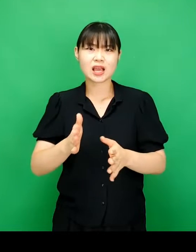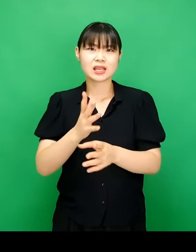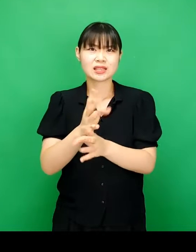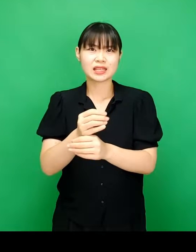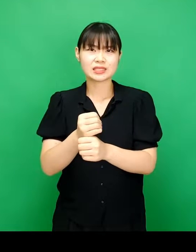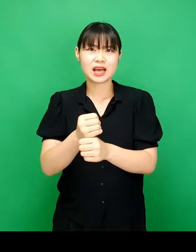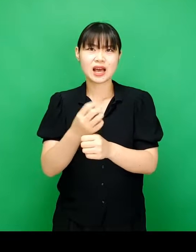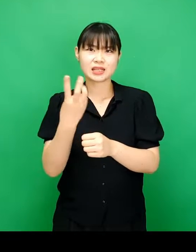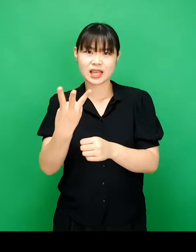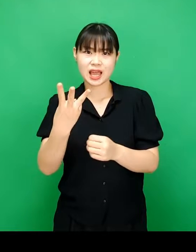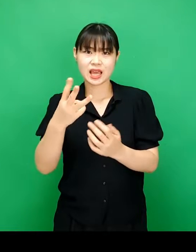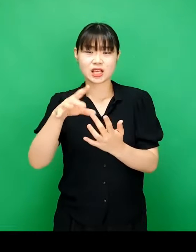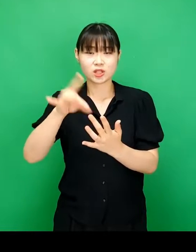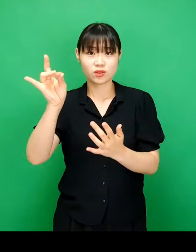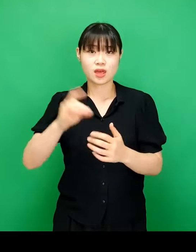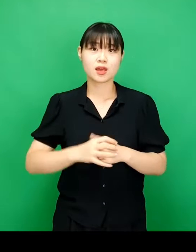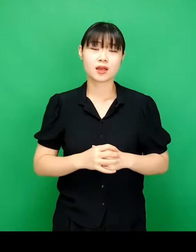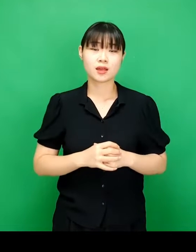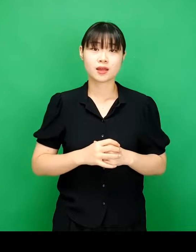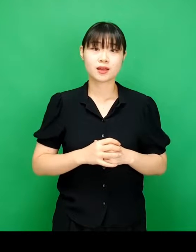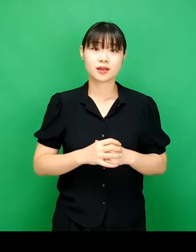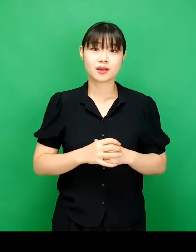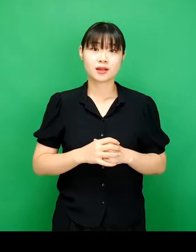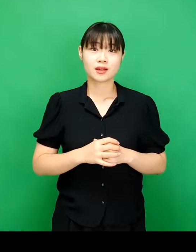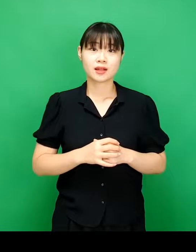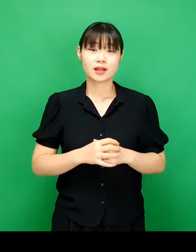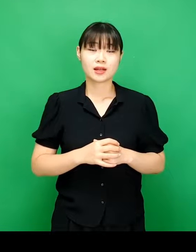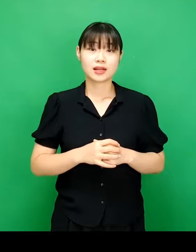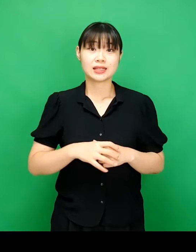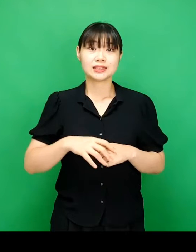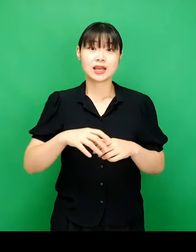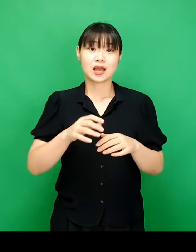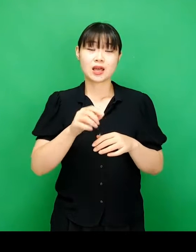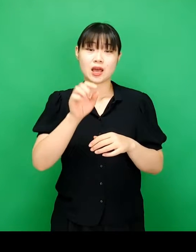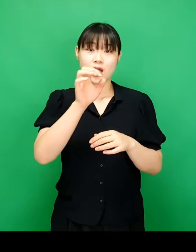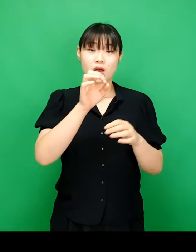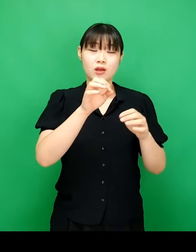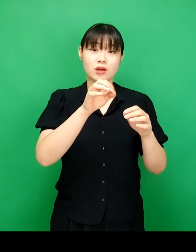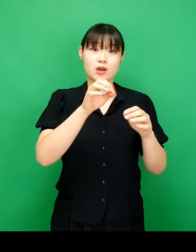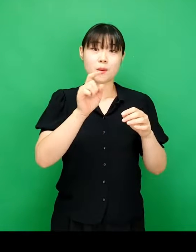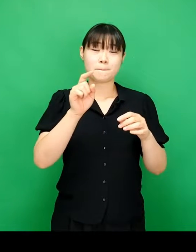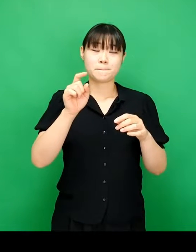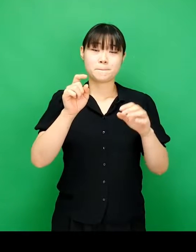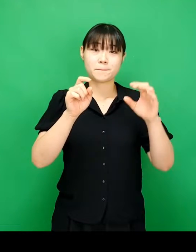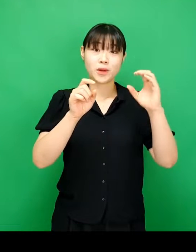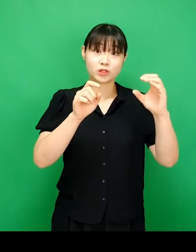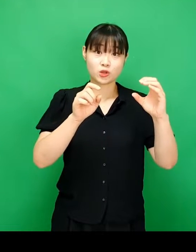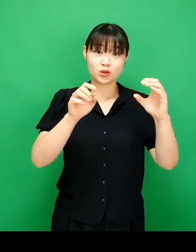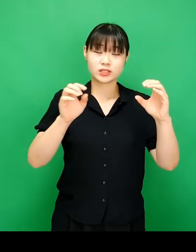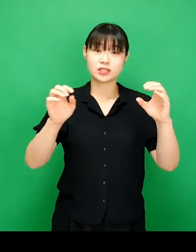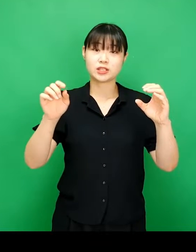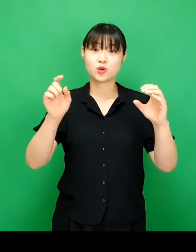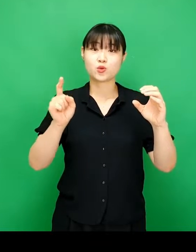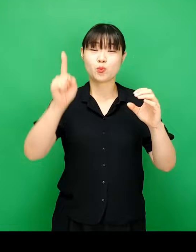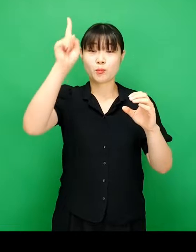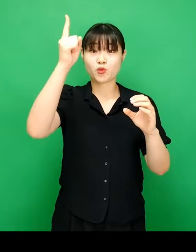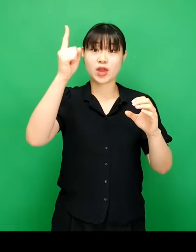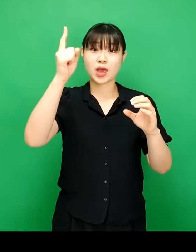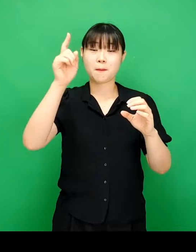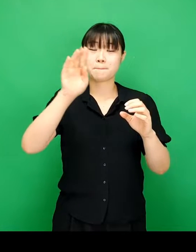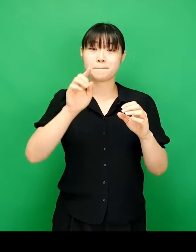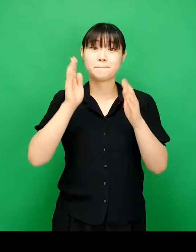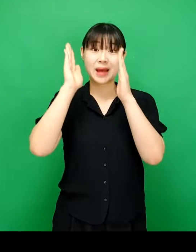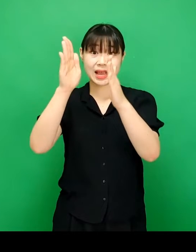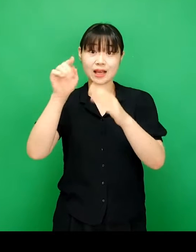생월, 생일 3칸을 선택합니다. 이제 컨트롤 쉬프트 위 방향키를 눌러서 맨